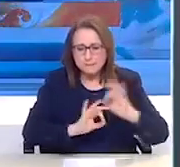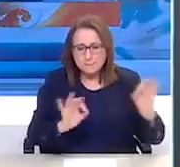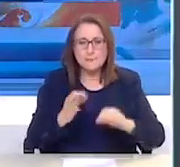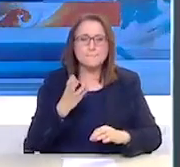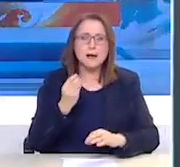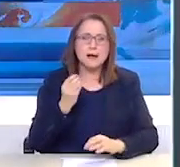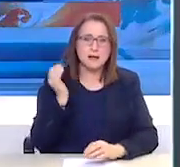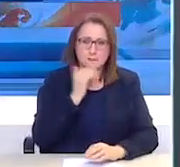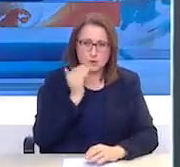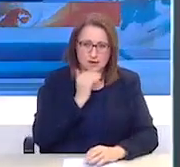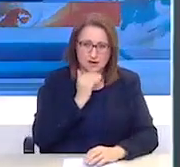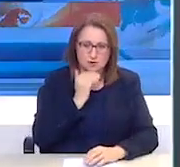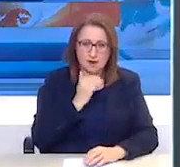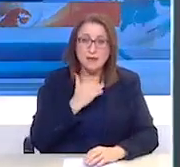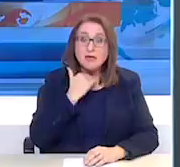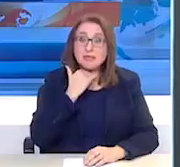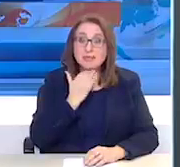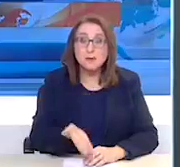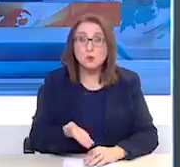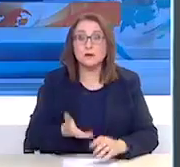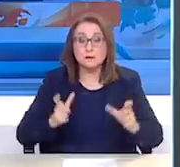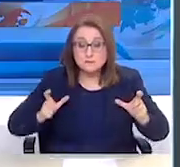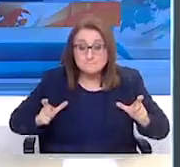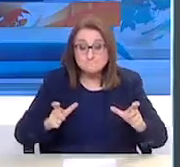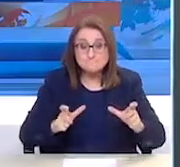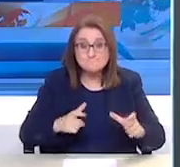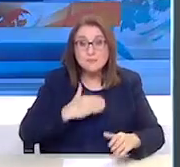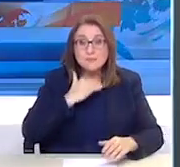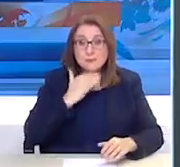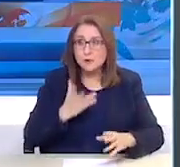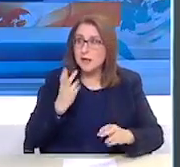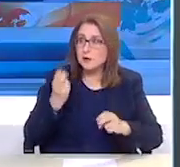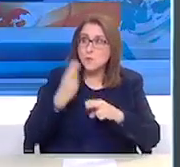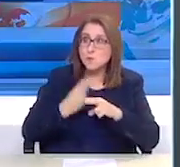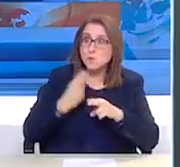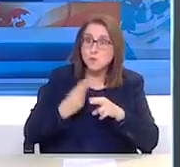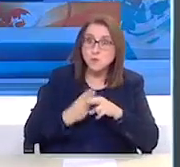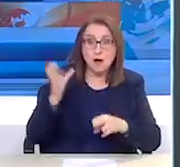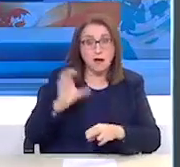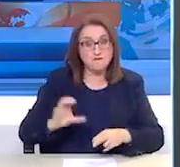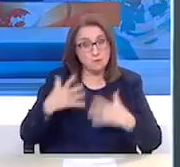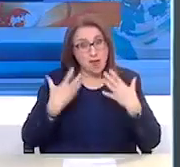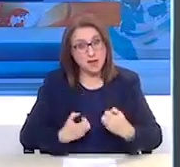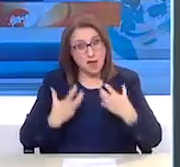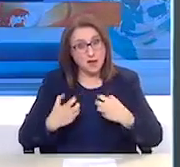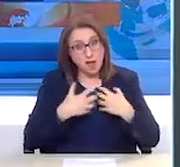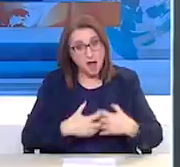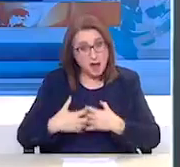σύγχρονα. Το αποτέλεσμα είναι να συναθροίζονται χρονικά σημαντικός αριθμός σοβαρά νοσούντων και θανάτων.